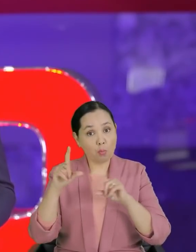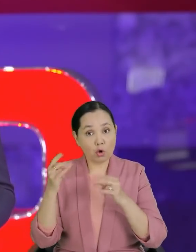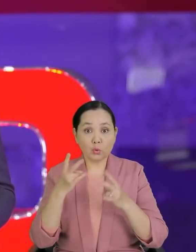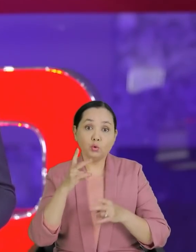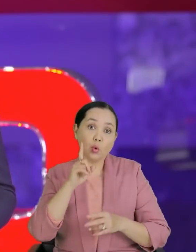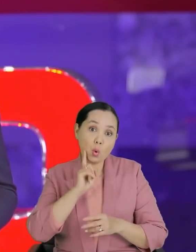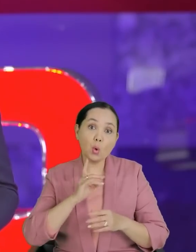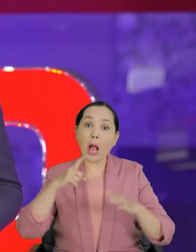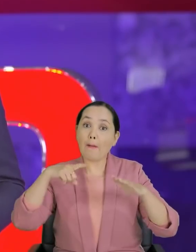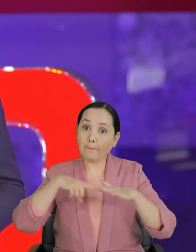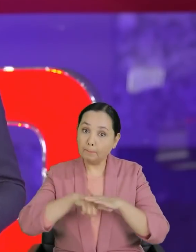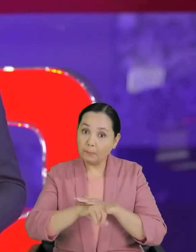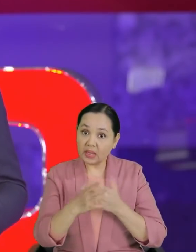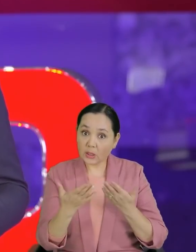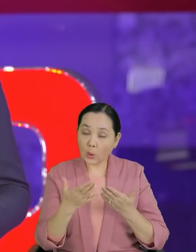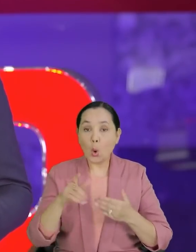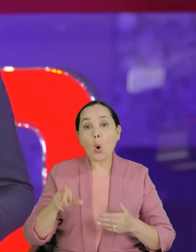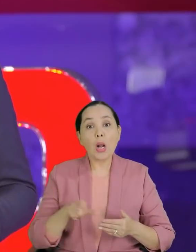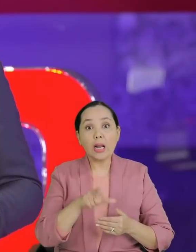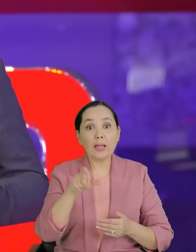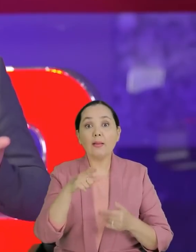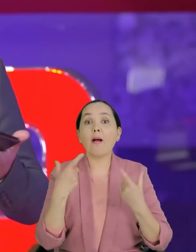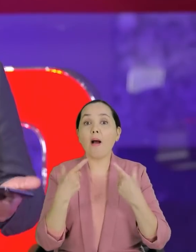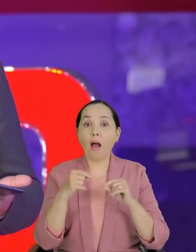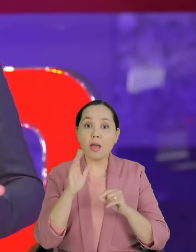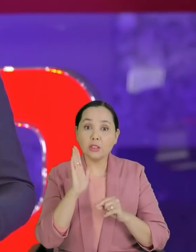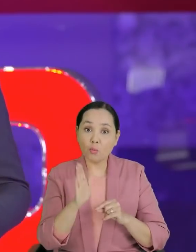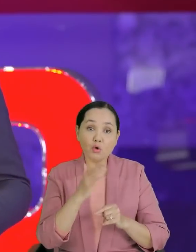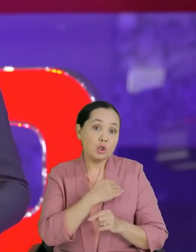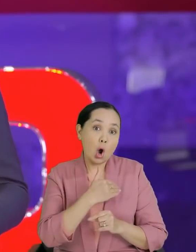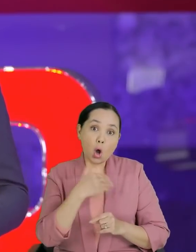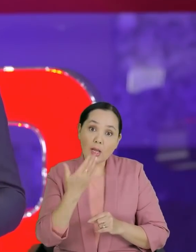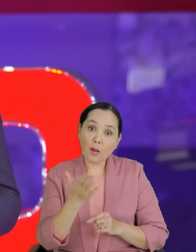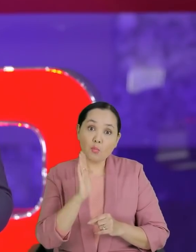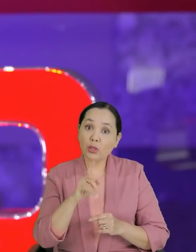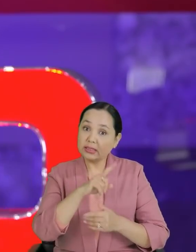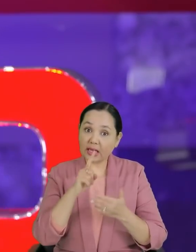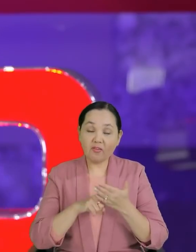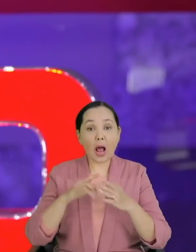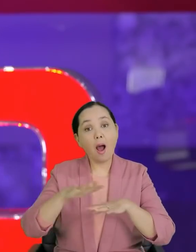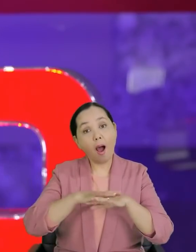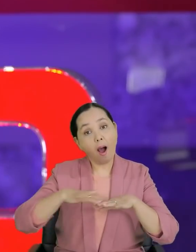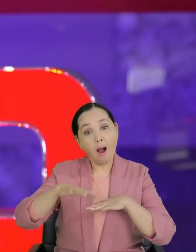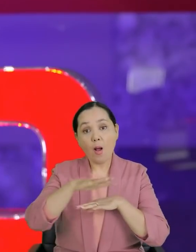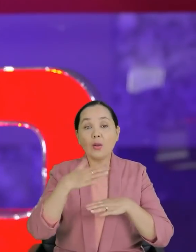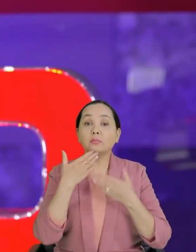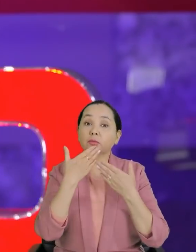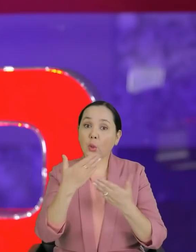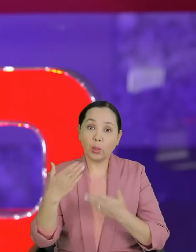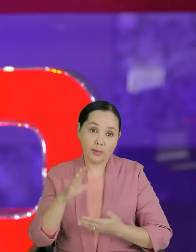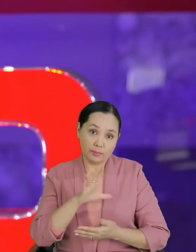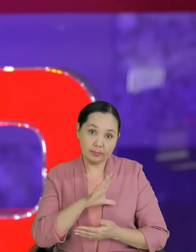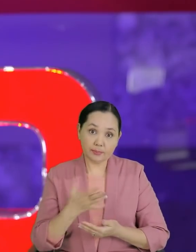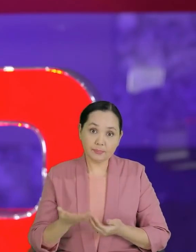qo'l keladigan metro. Metro liniyalari yana qayerda bo'lishini xohlagan bo'lardingiz degan savol bilan aholi vakillariga murojaat